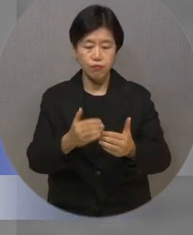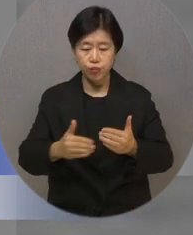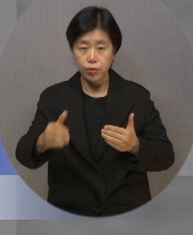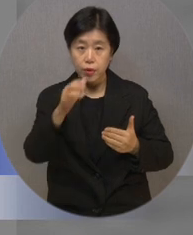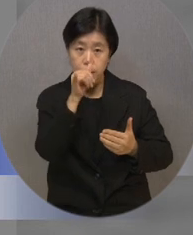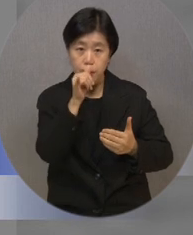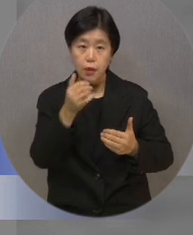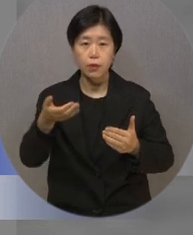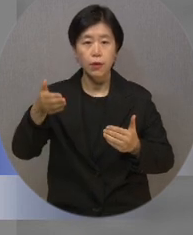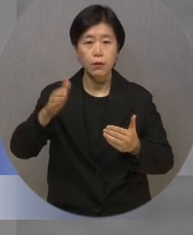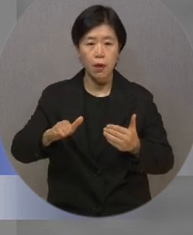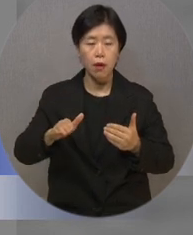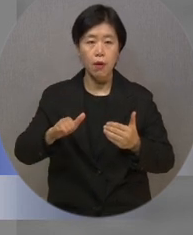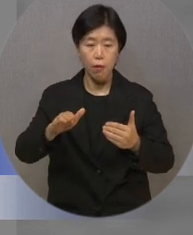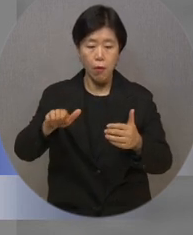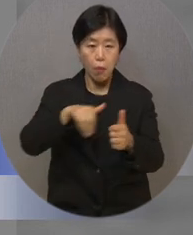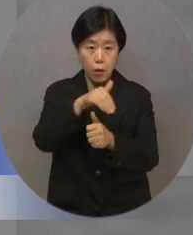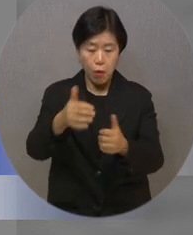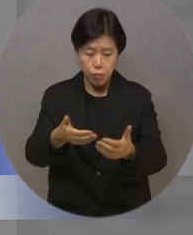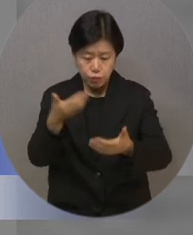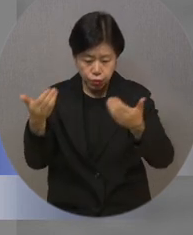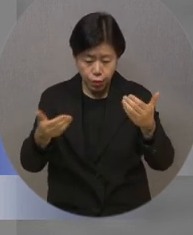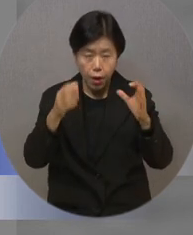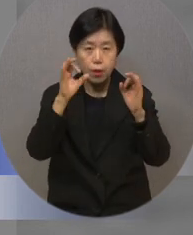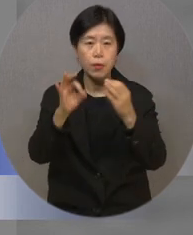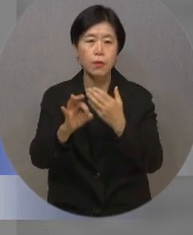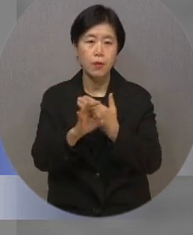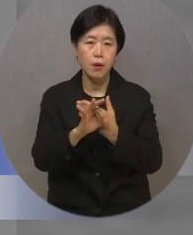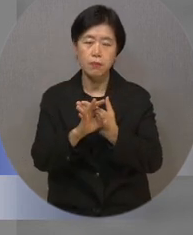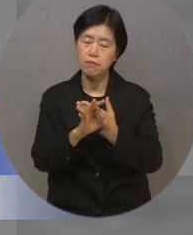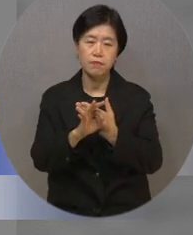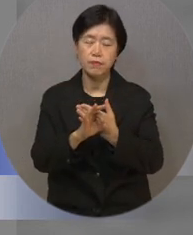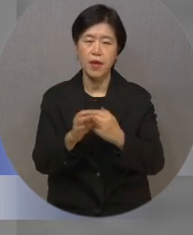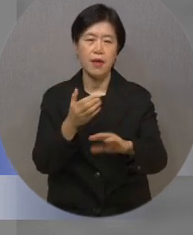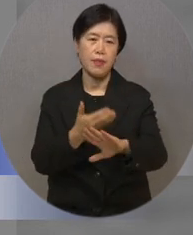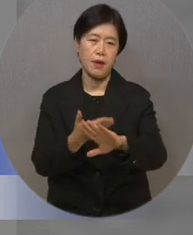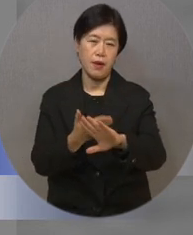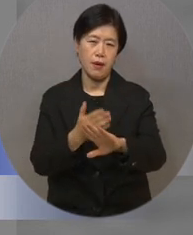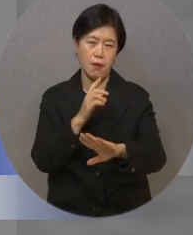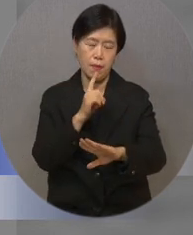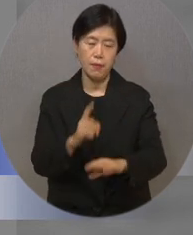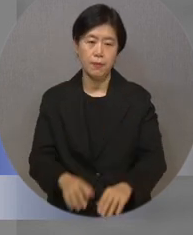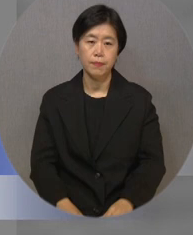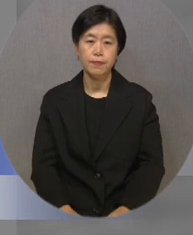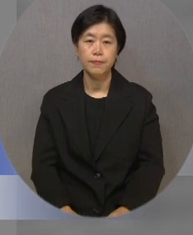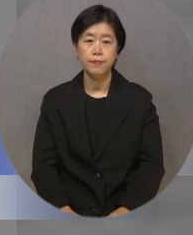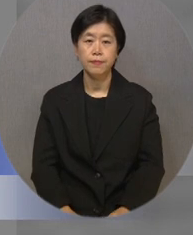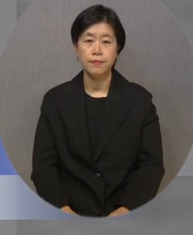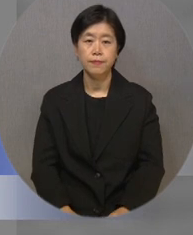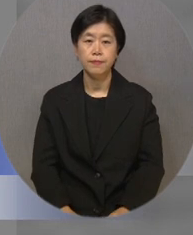하나 정작 주요 고용주인 공공기간의 현실은 그렇지 못하다고